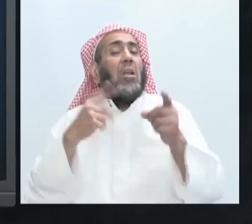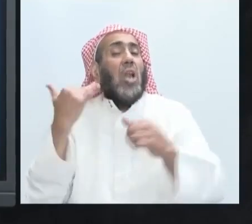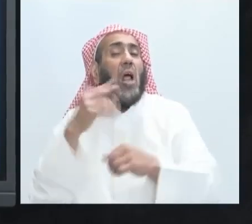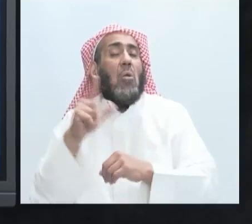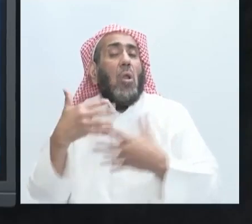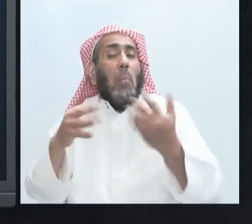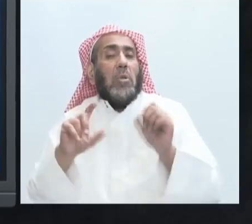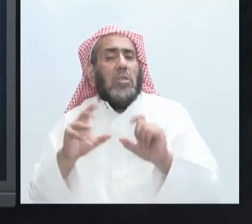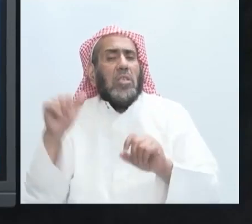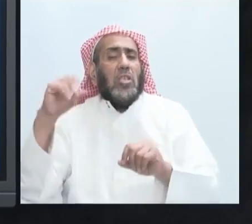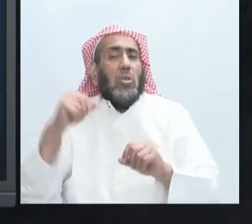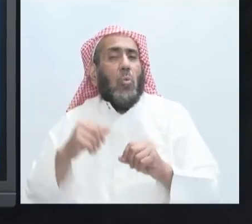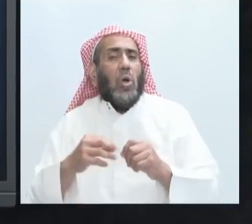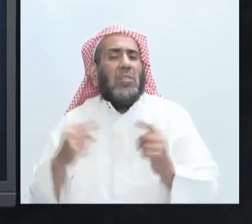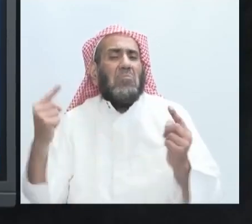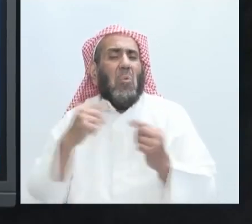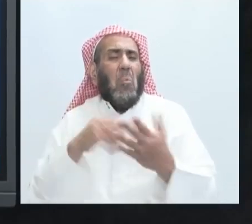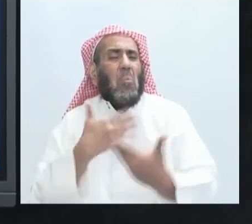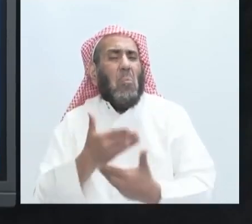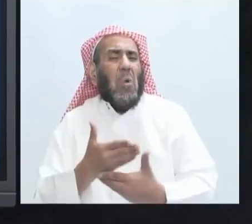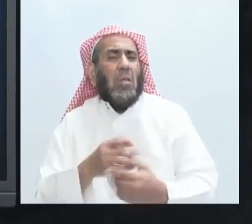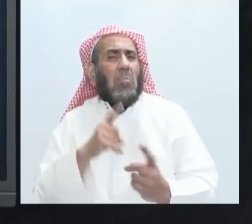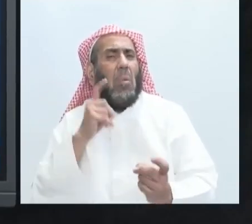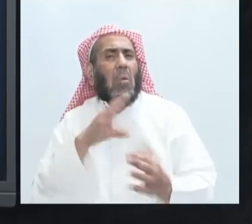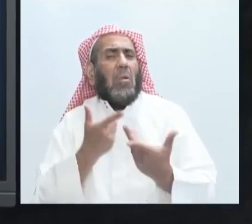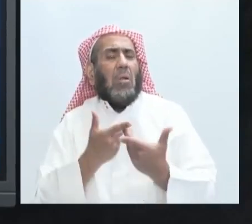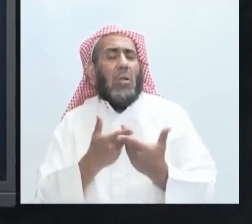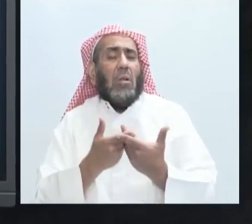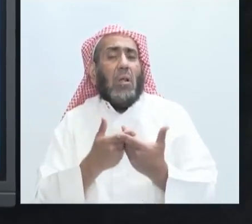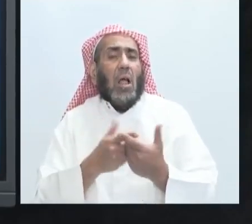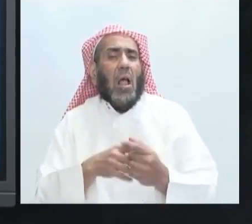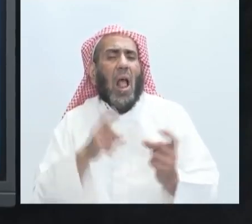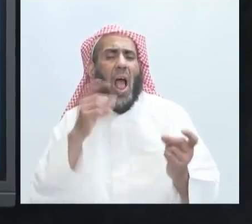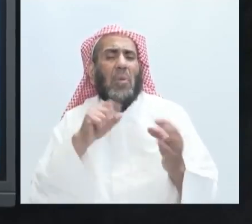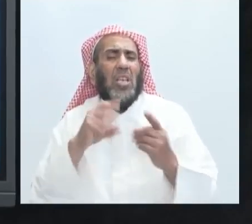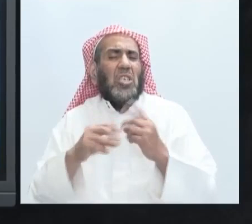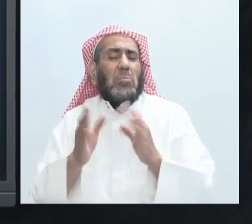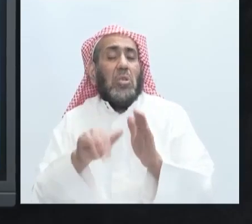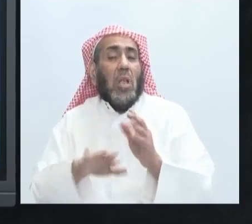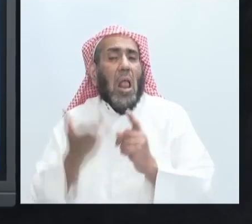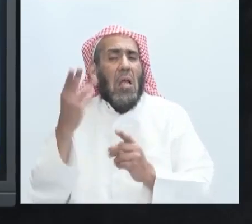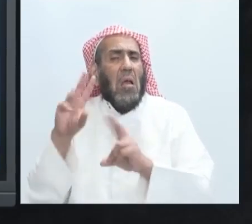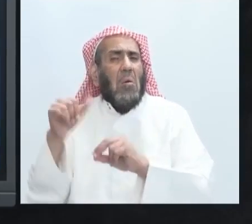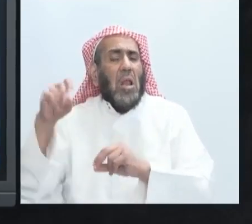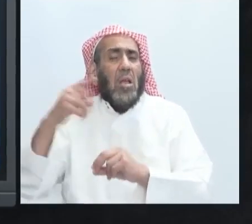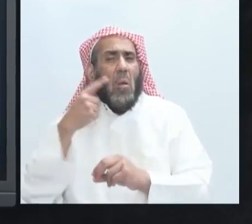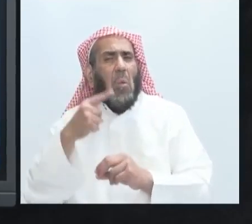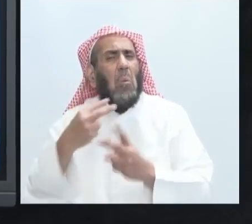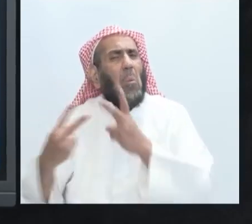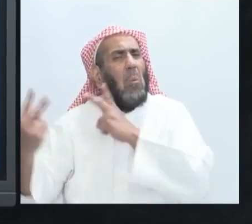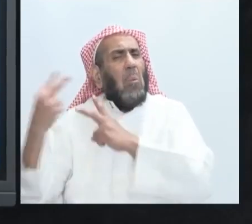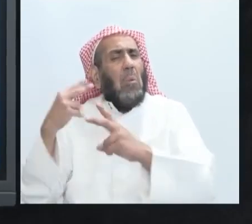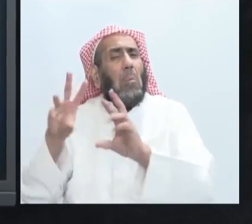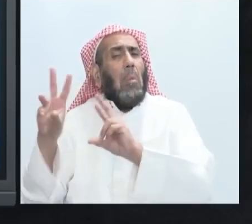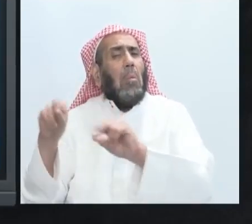ومط ديوان ردت ذلك واخذت يعني انها يعني يعني عابت على الشعر مدرسه الاحياء النظر او العوده الى الى